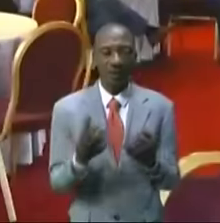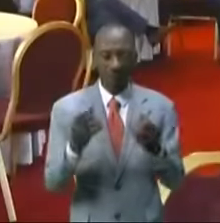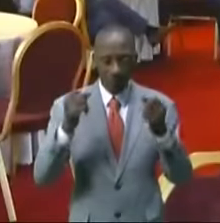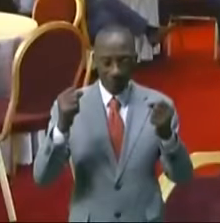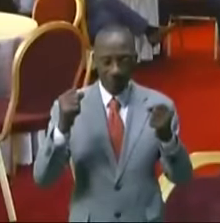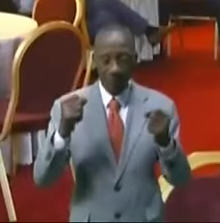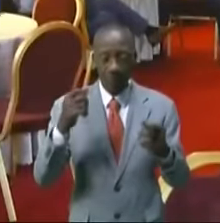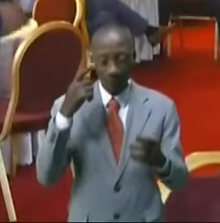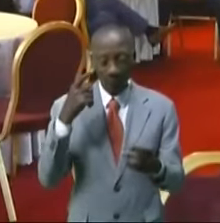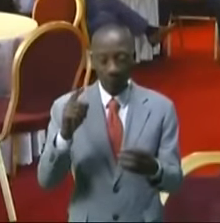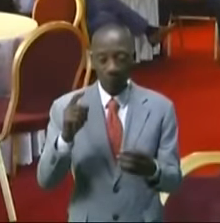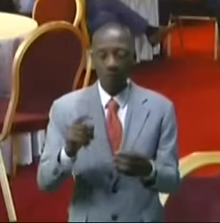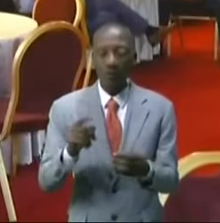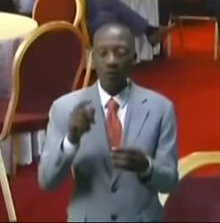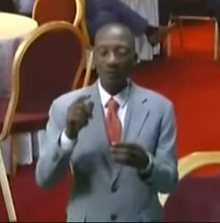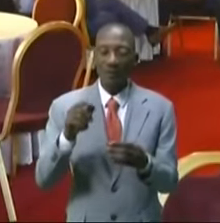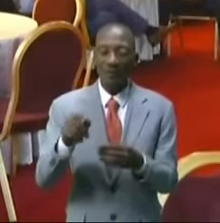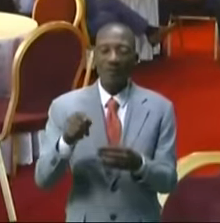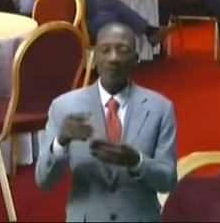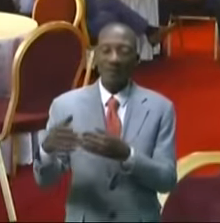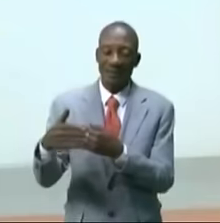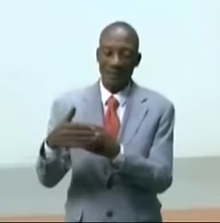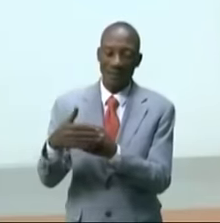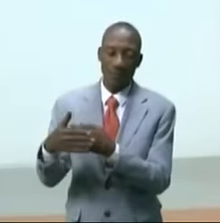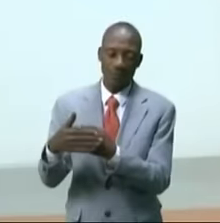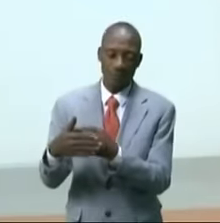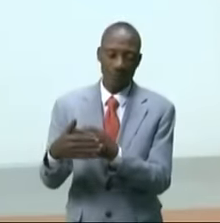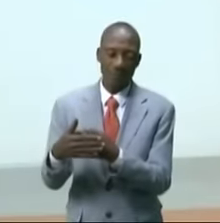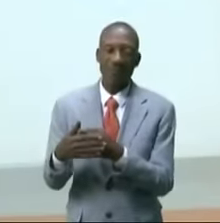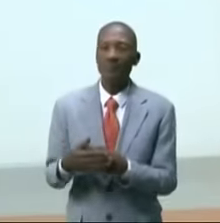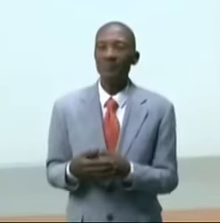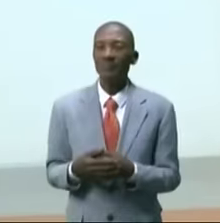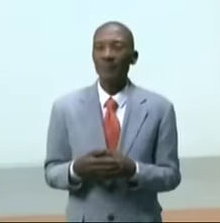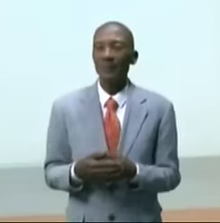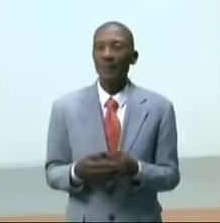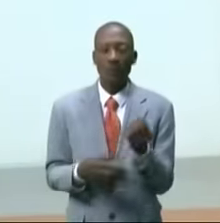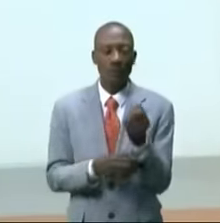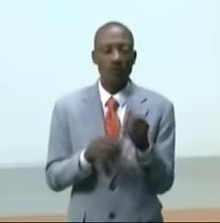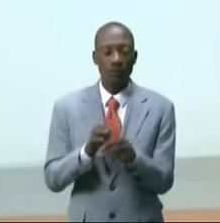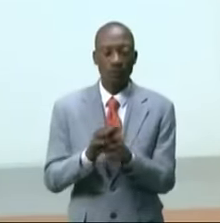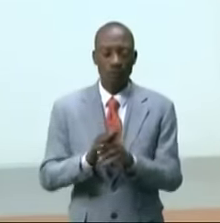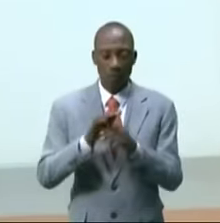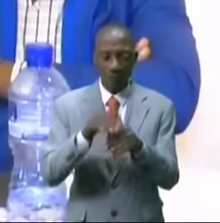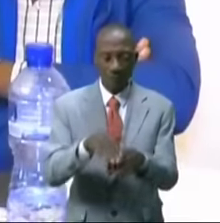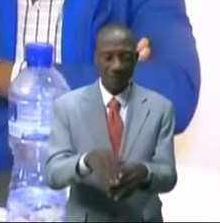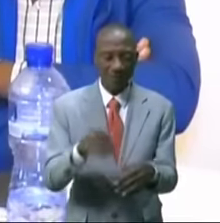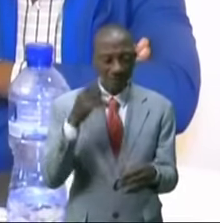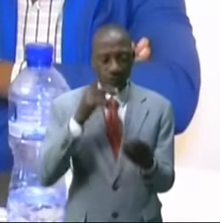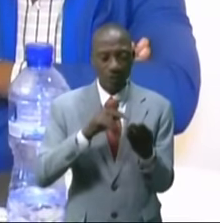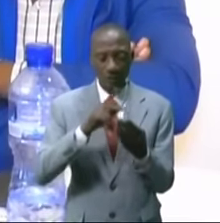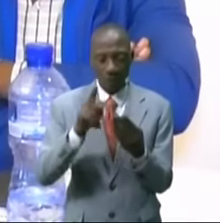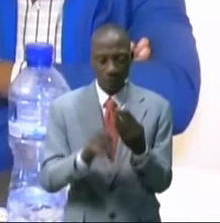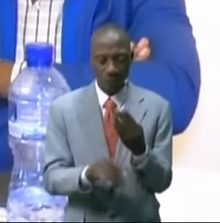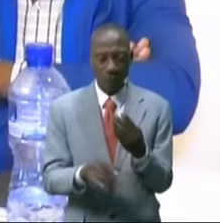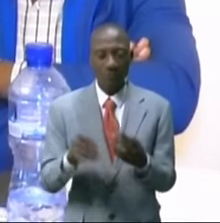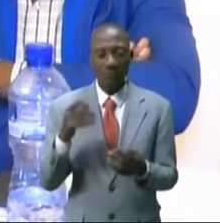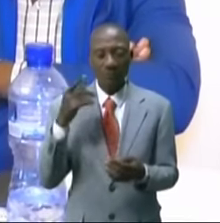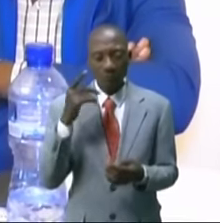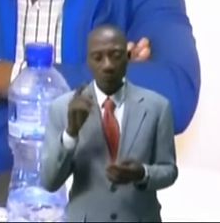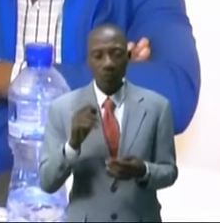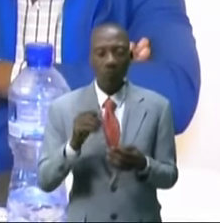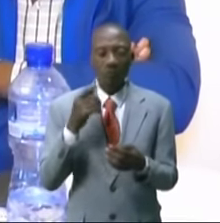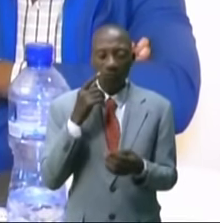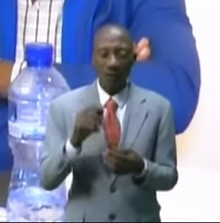approche. 95% des enfants qui ont participé à ces projets ont accédé au traitement antirétroviraux et ont